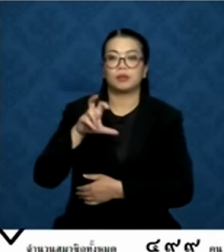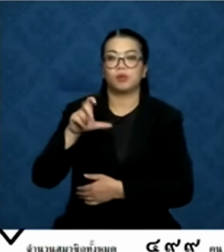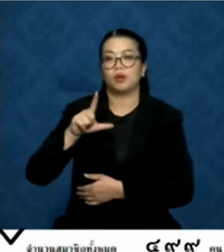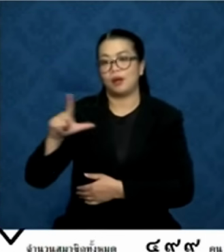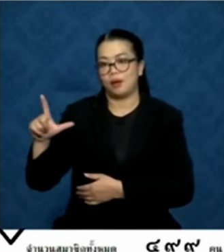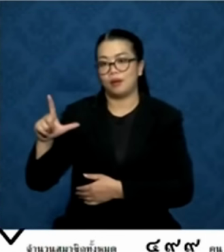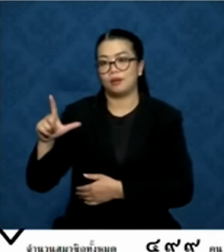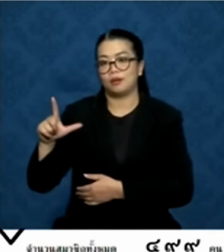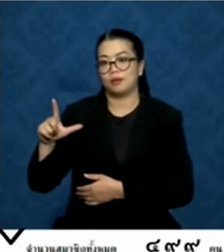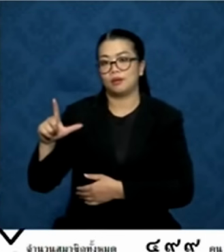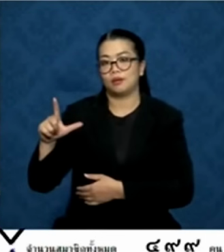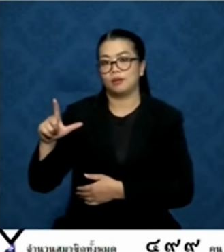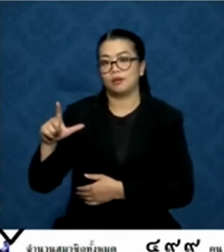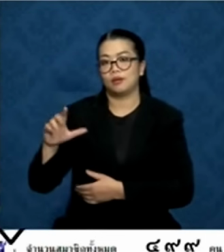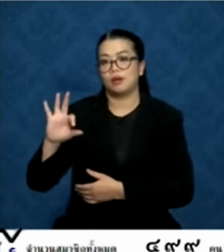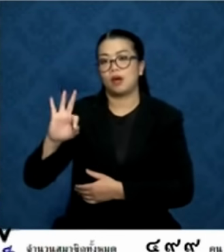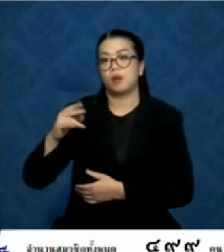ท